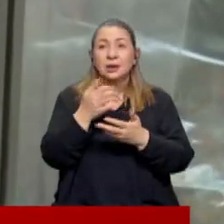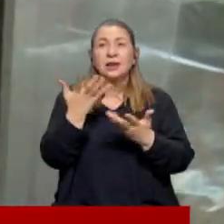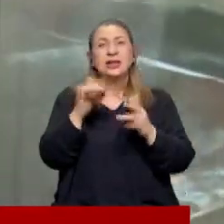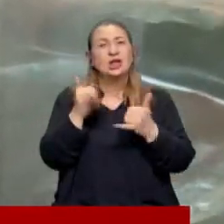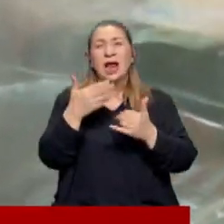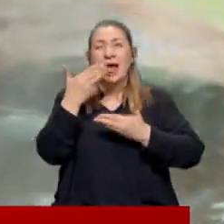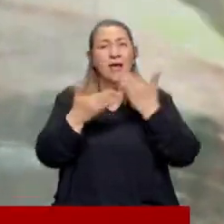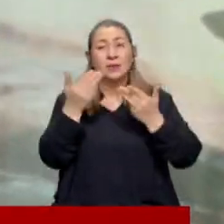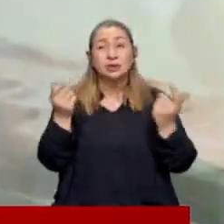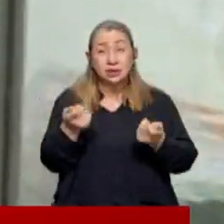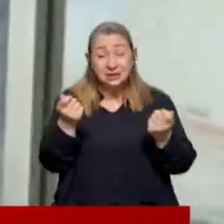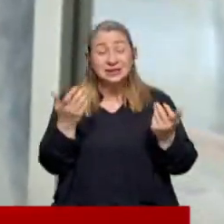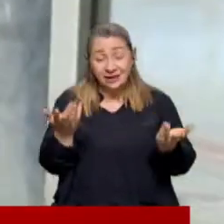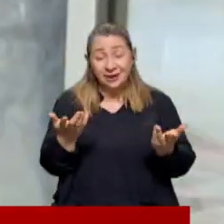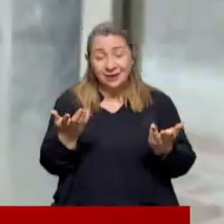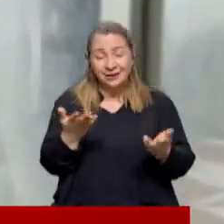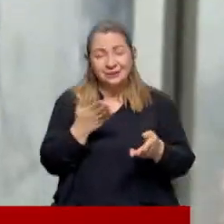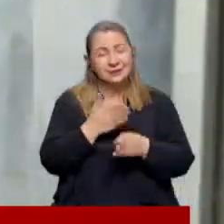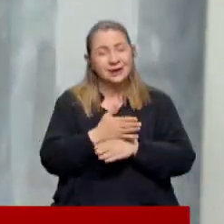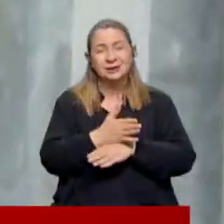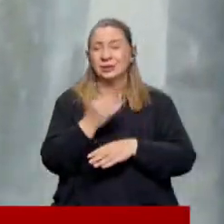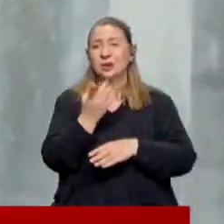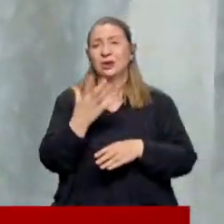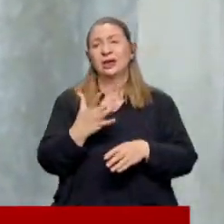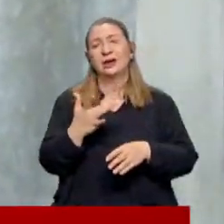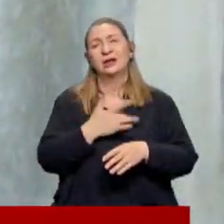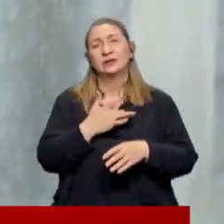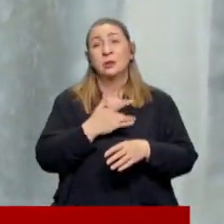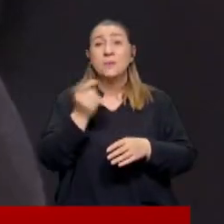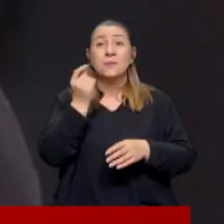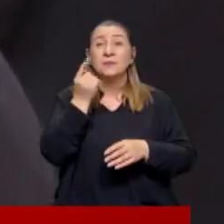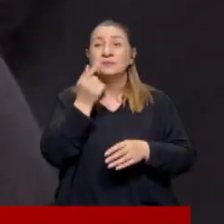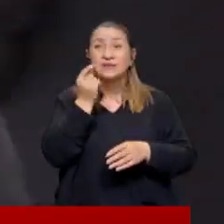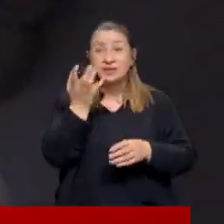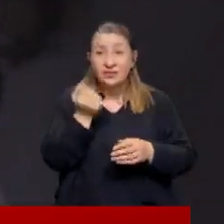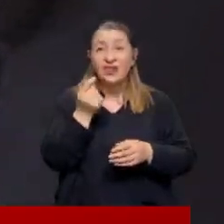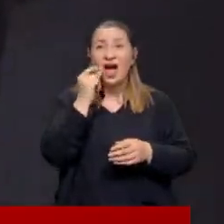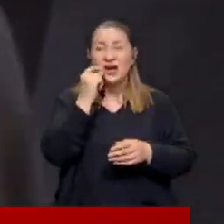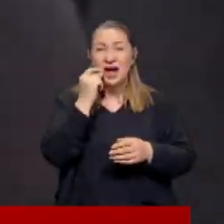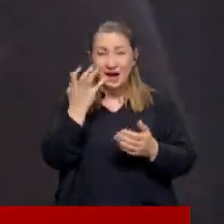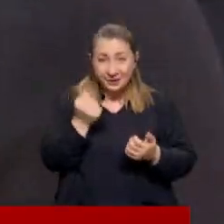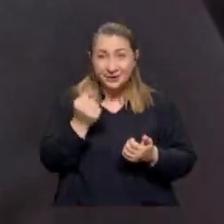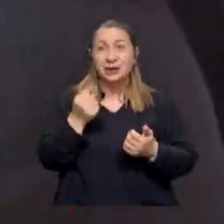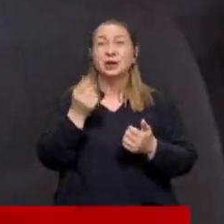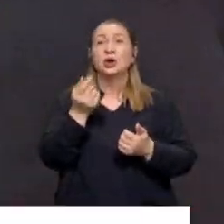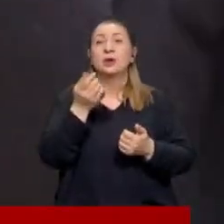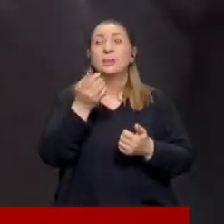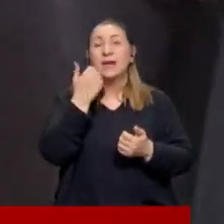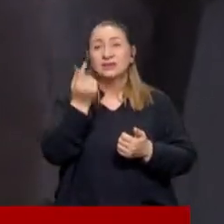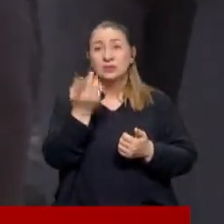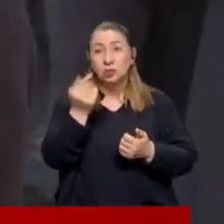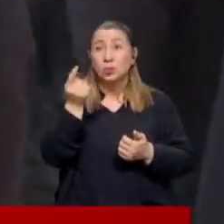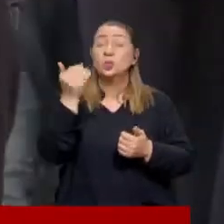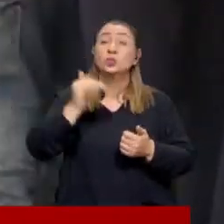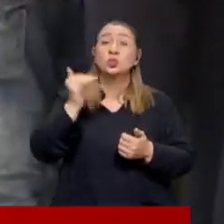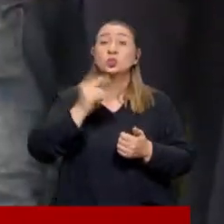kadar şakayla anlatmaya çalışsalar da gerçekler bir o kadar acı mercimek aldım fındık aldım Kuru Fasulye aldım